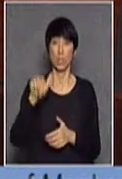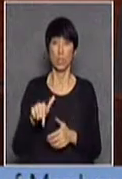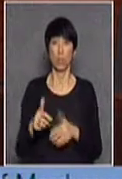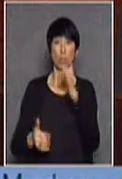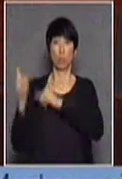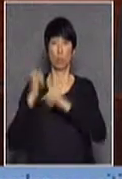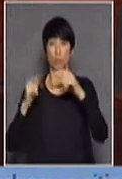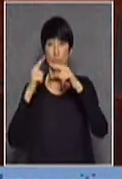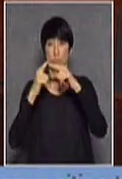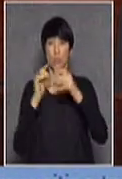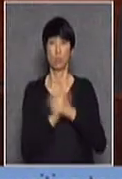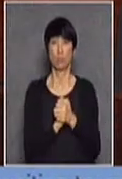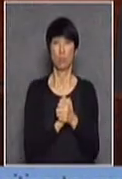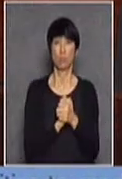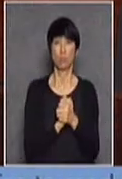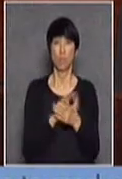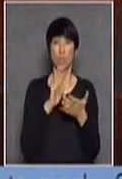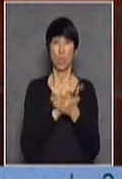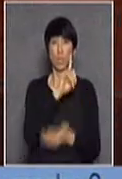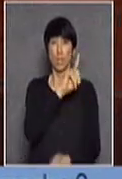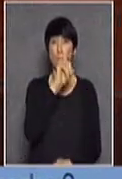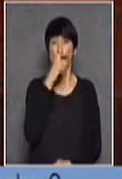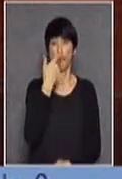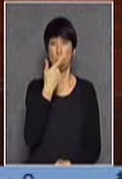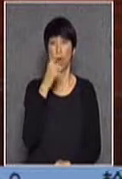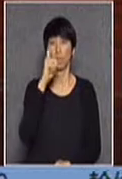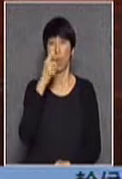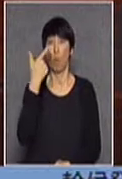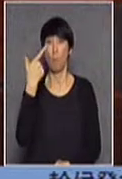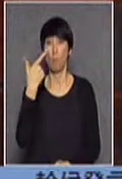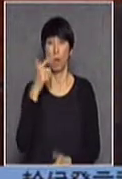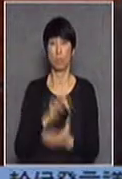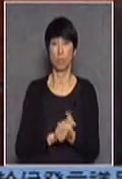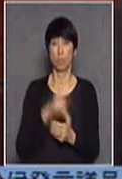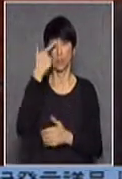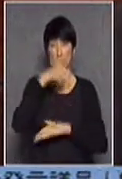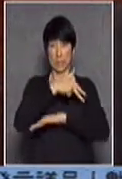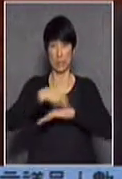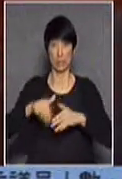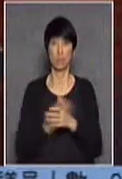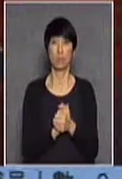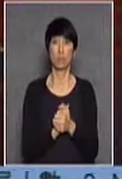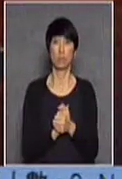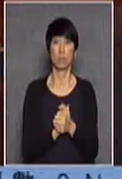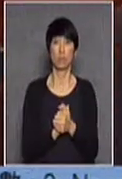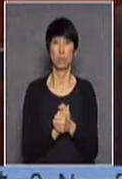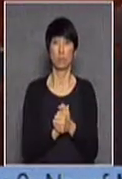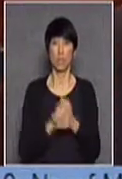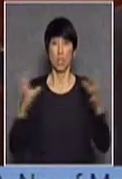呢，總之你1898年之前在這個的新界有一個的群